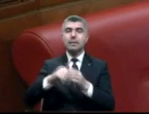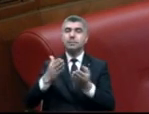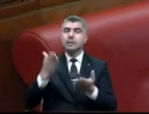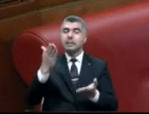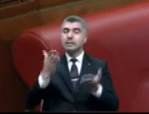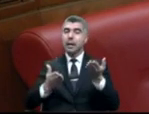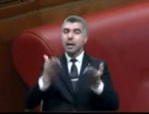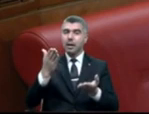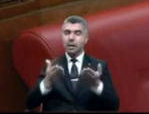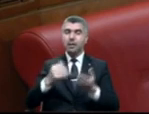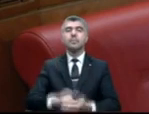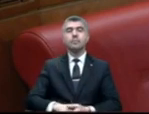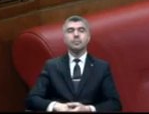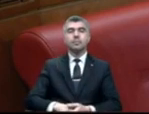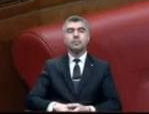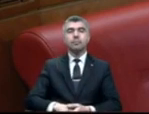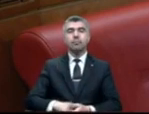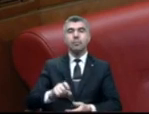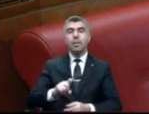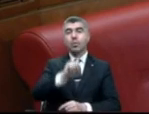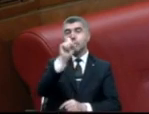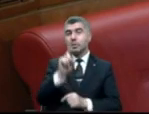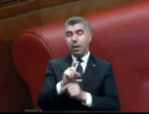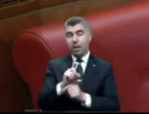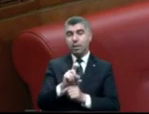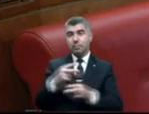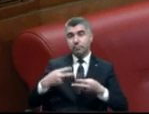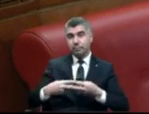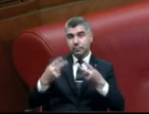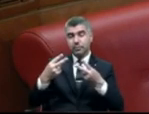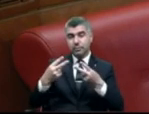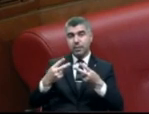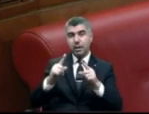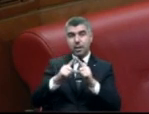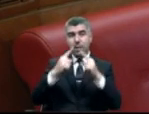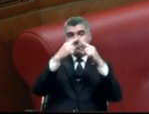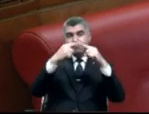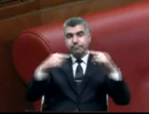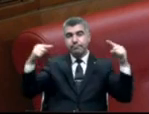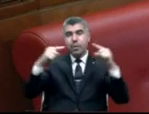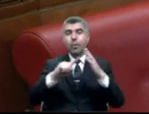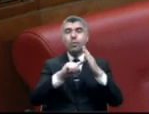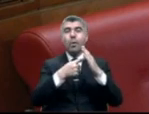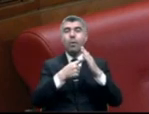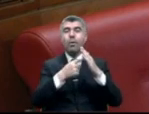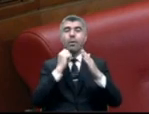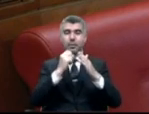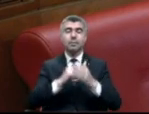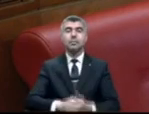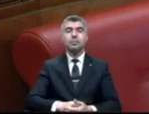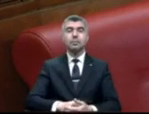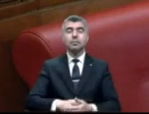الوحدة والتعادلية على هذا الطرح، هذا السؤال اللي كتعلق بالأعمدة الكهربائية، ولكن هو في طبيعة